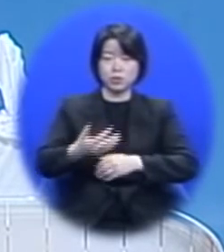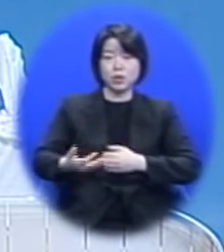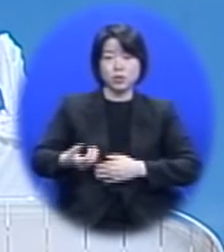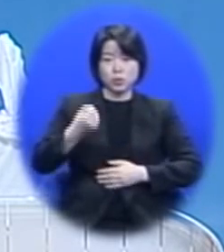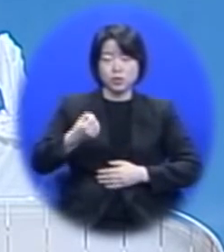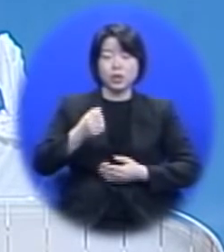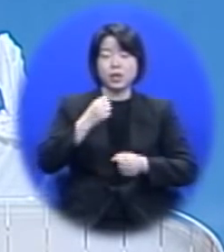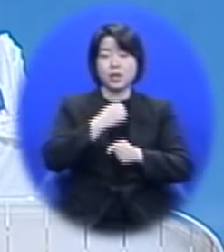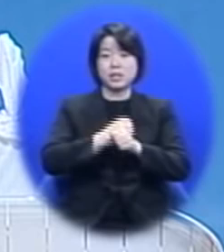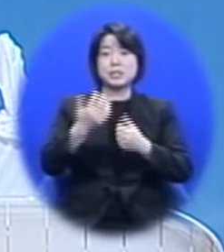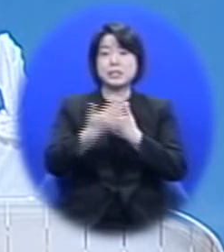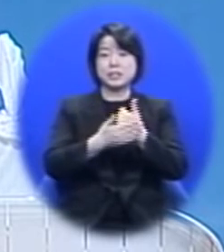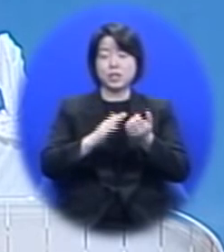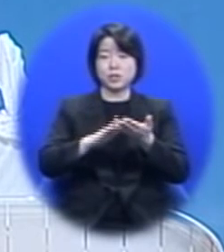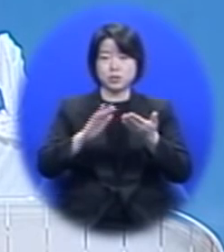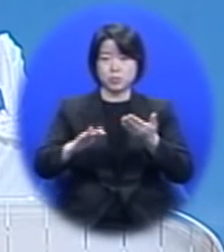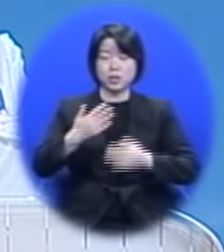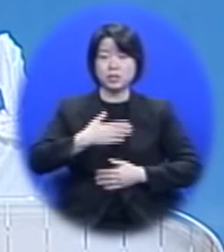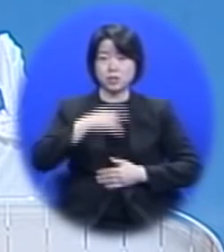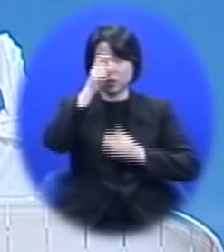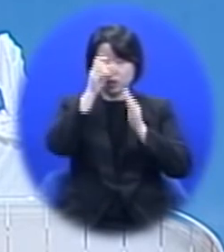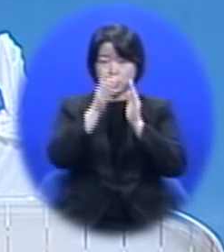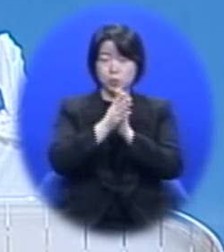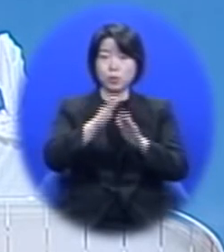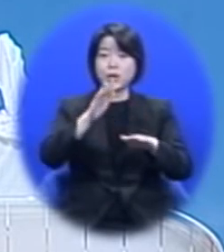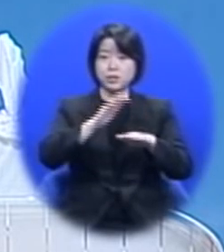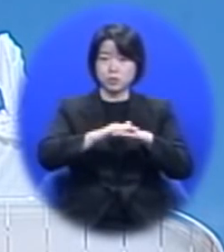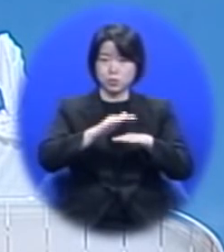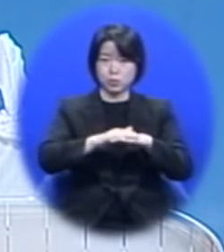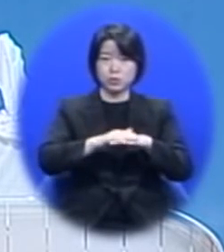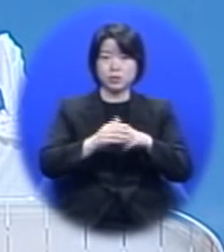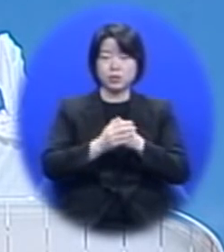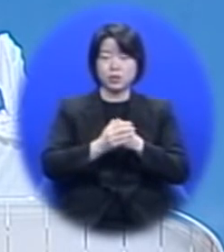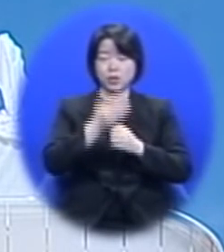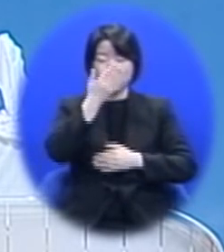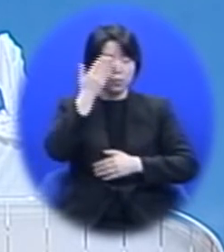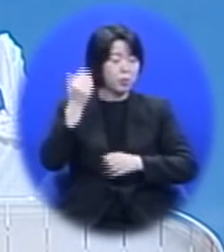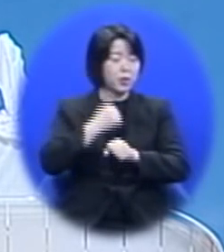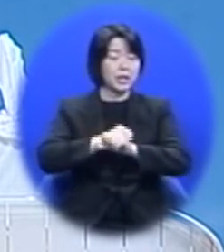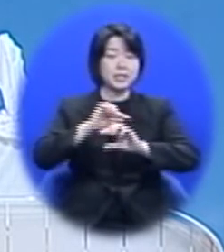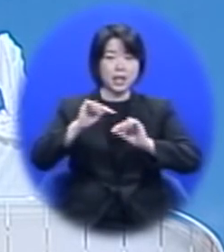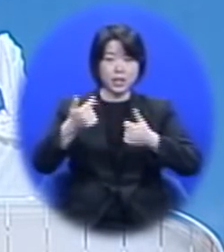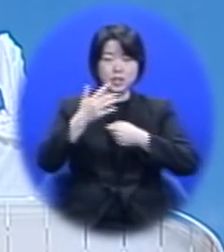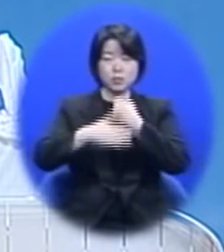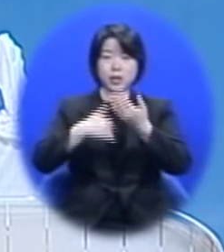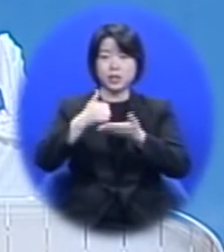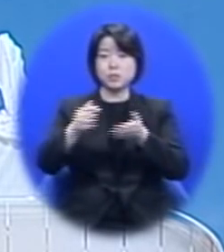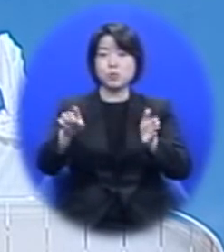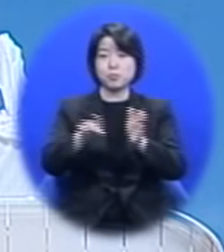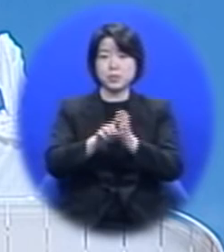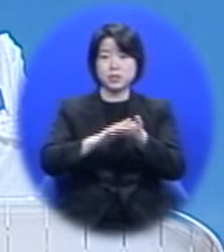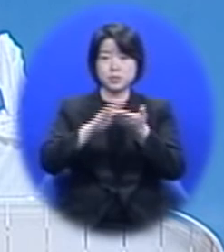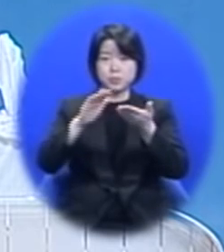은혜였습니다. 저는 기도하는 손을 외면하지 않으시는 하나님을